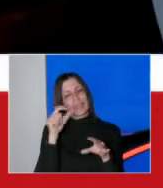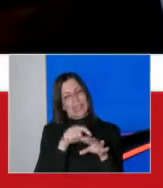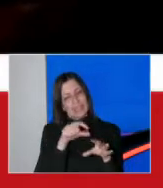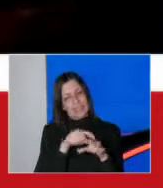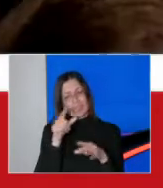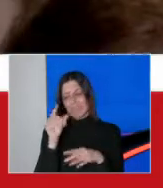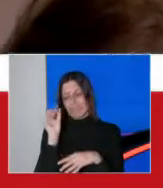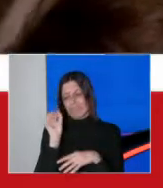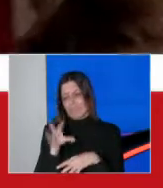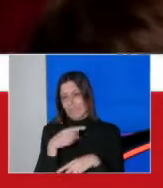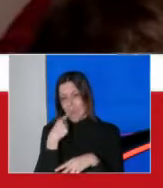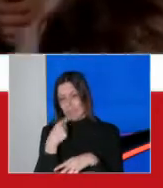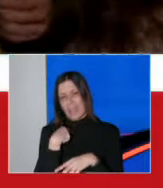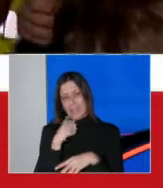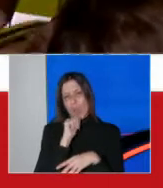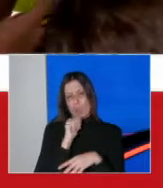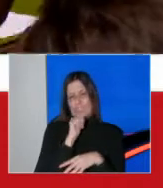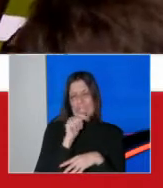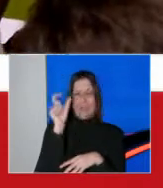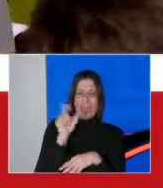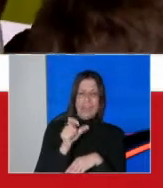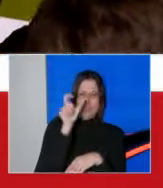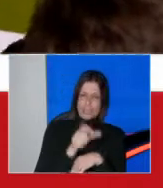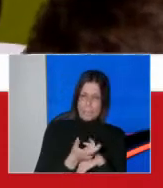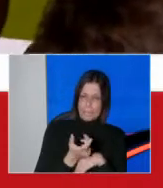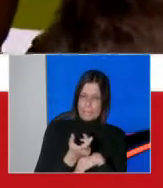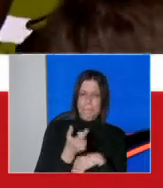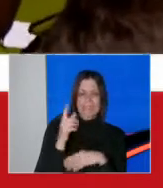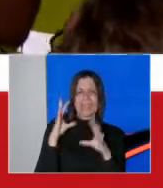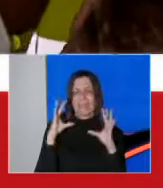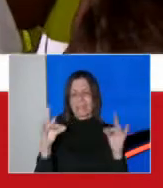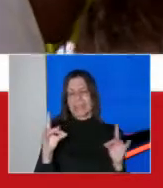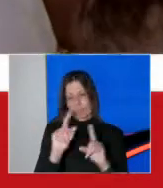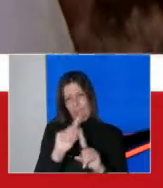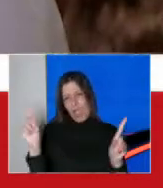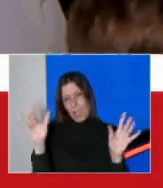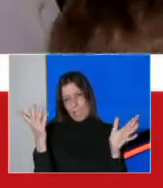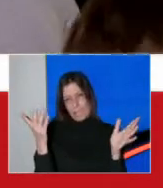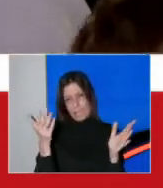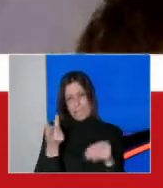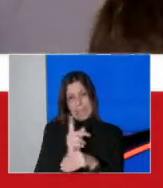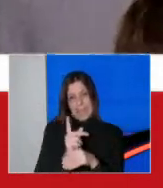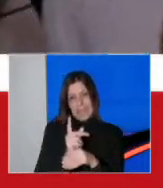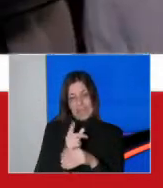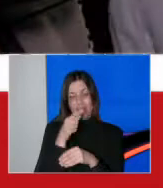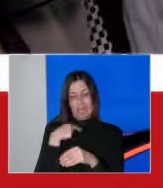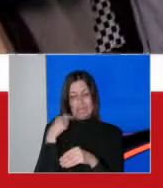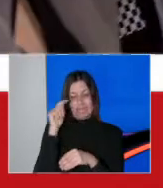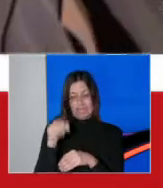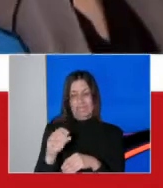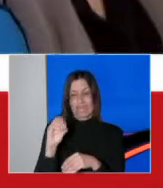אתה בא ואומר, אני לא רוצה שאנשים ידביקו אחרים. ברגע שהגענו